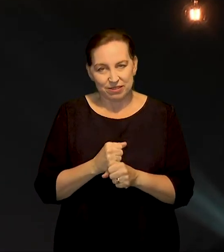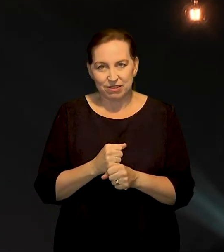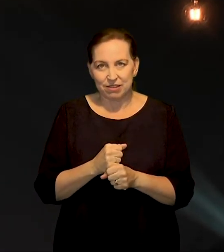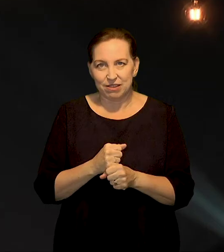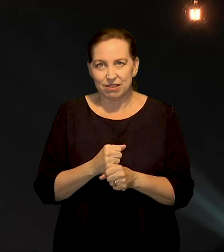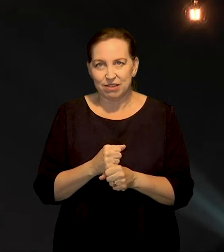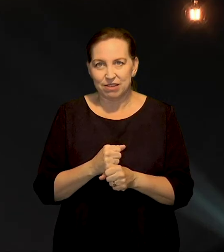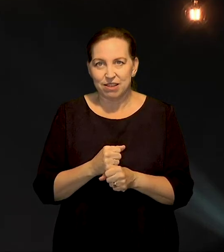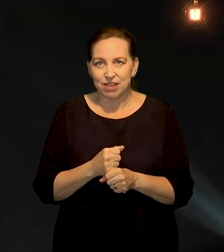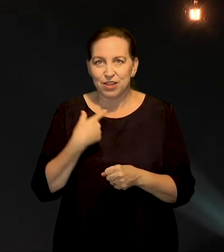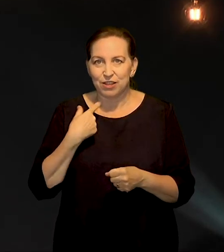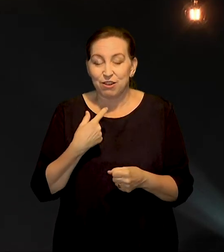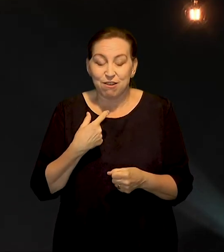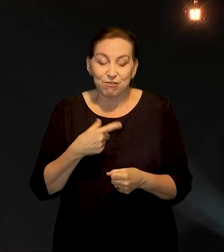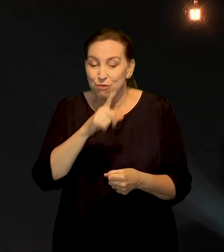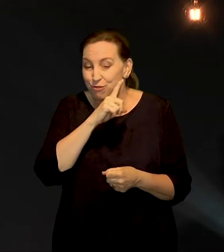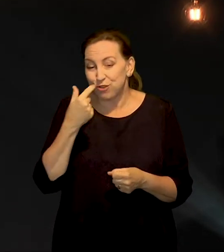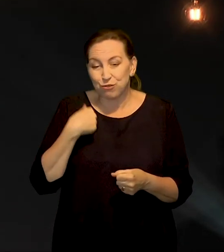iść do nieba,